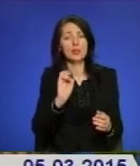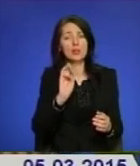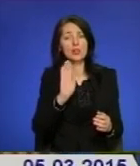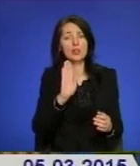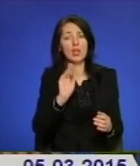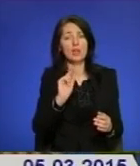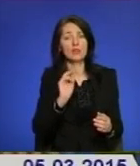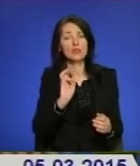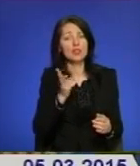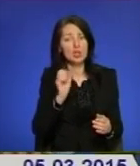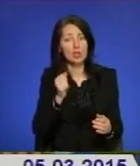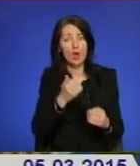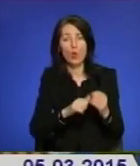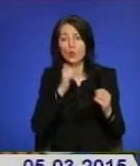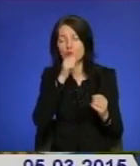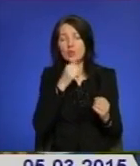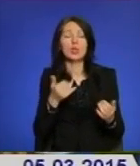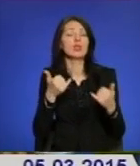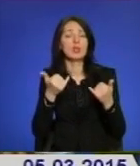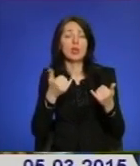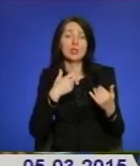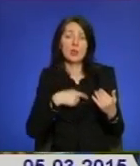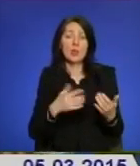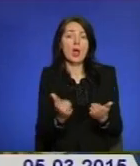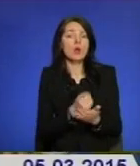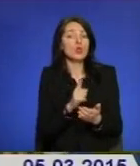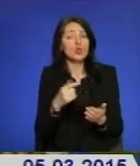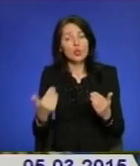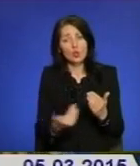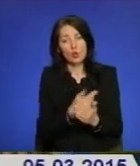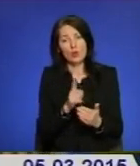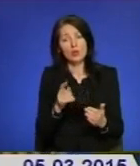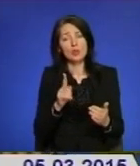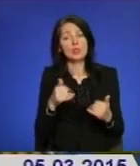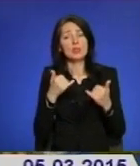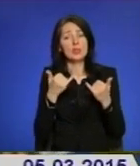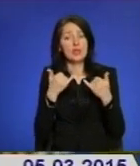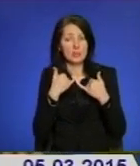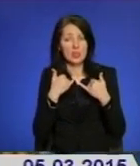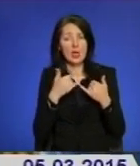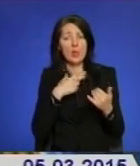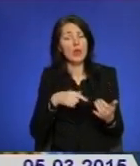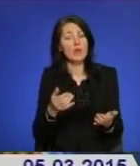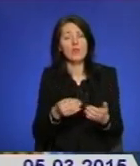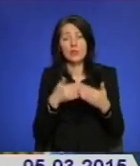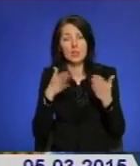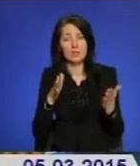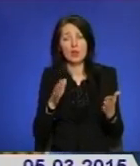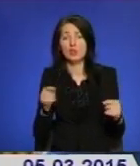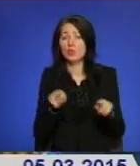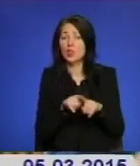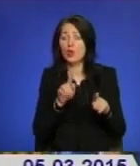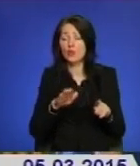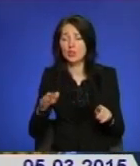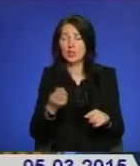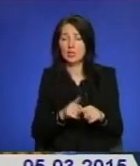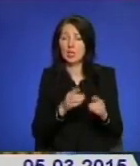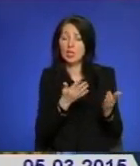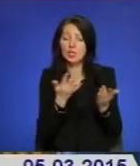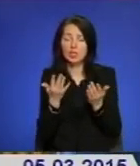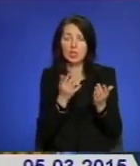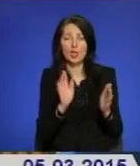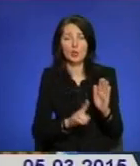для себе знаходжу щось нове, щось для себе відкриваєш, і відповідно діти, які читають, можливо, починаючи